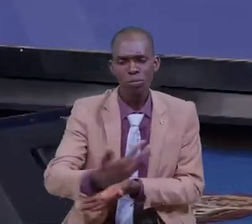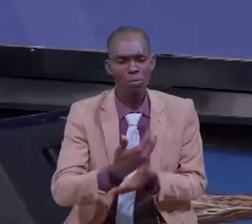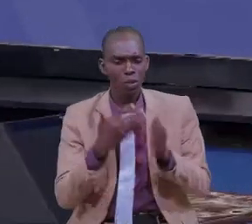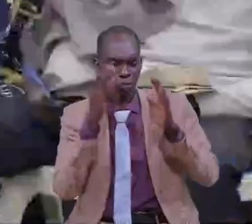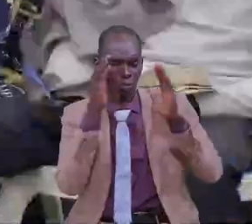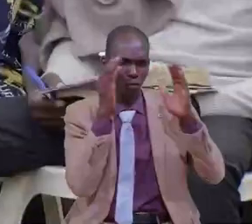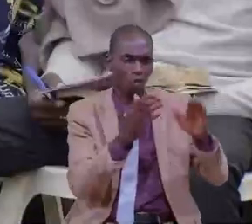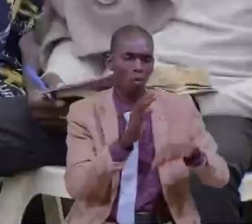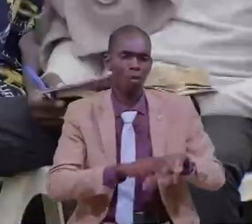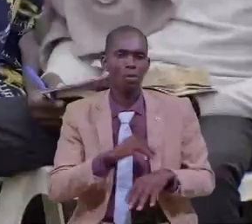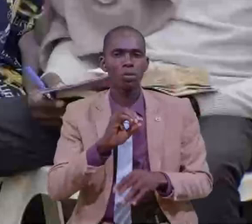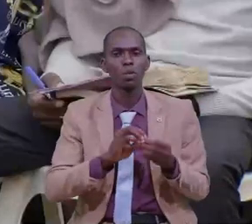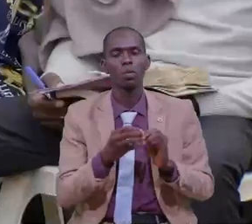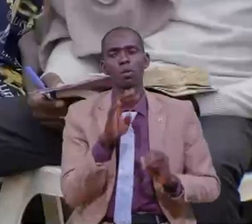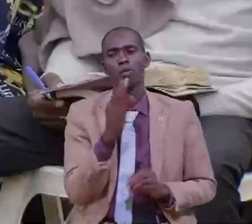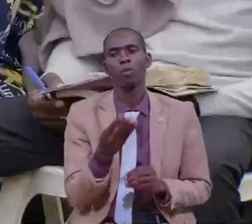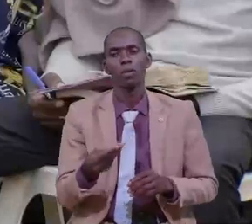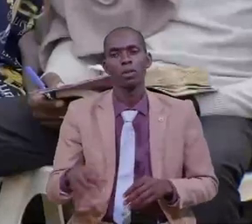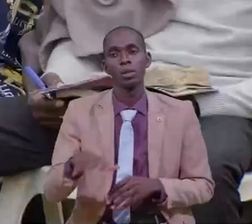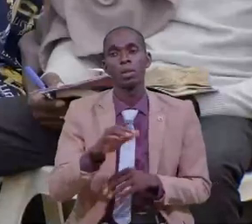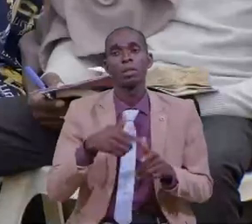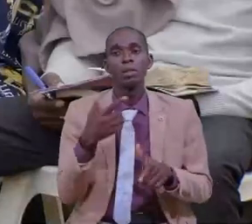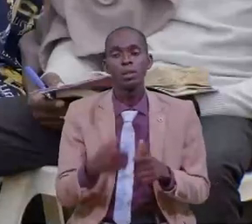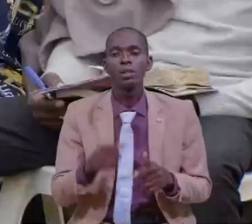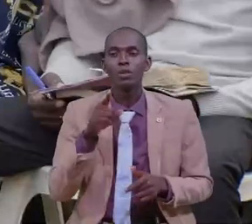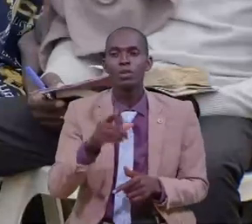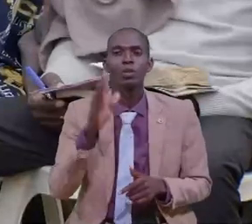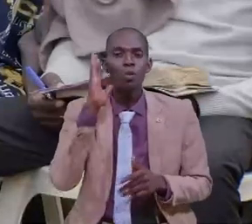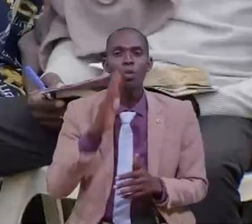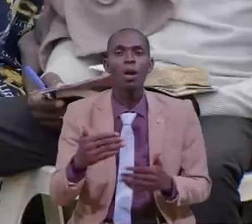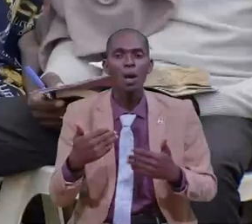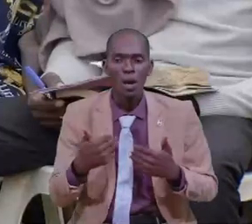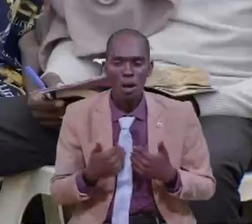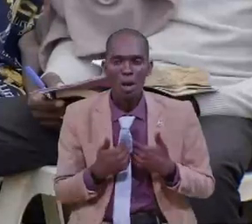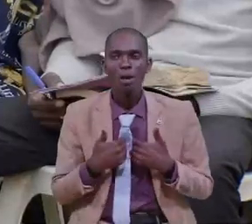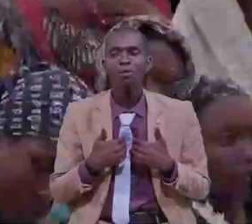ça sur le quatrième élément. Alors tu auras,